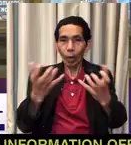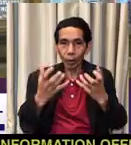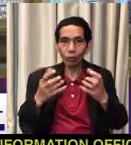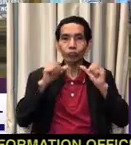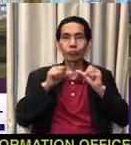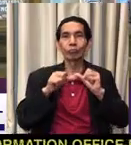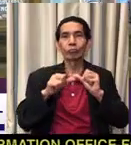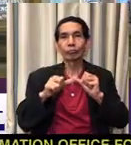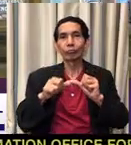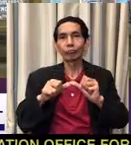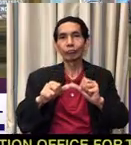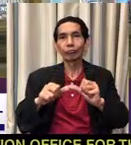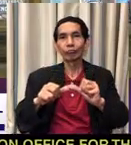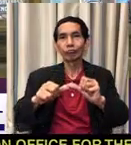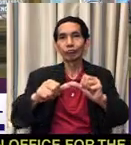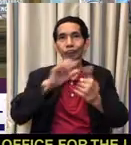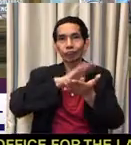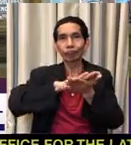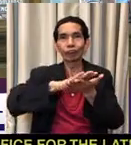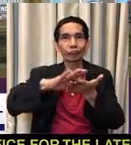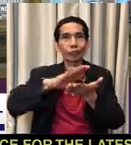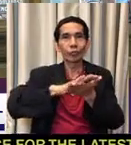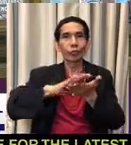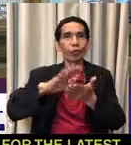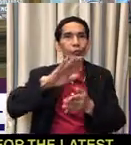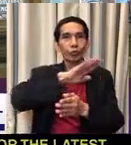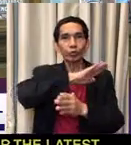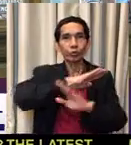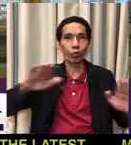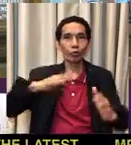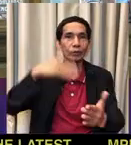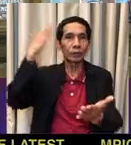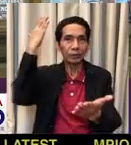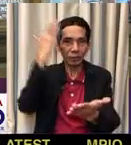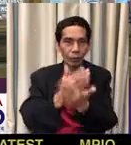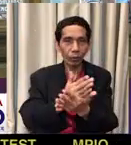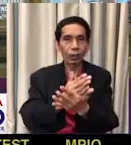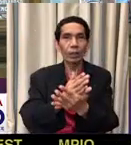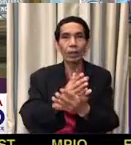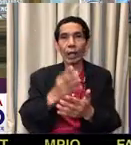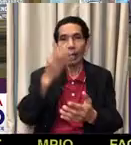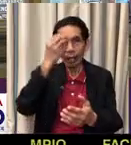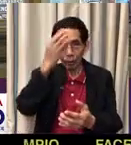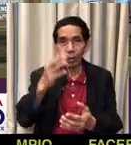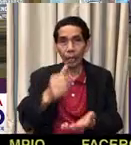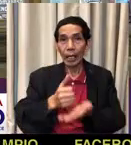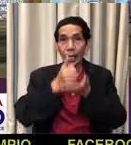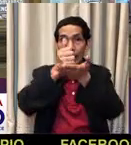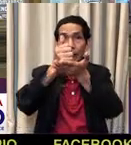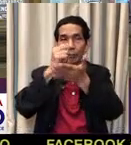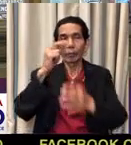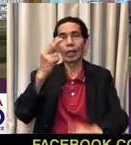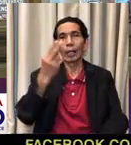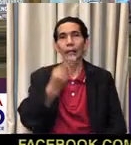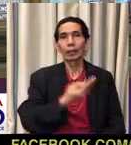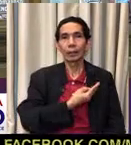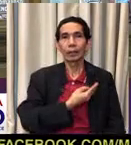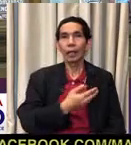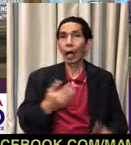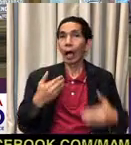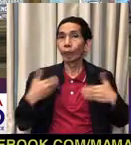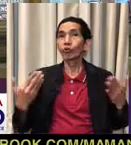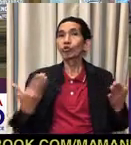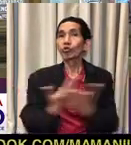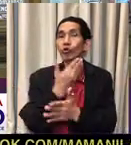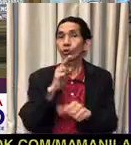1-2 sawa. Hindi po kami titigil. Kaya lagi kong panawagan, tulungan nyo na kami. Ayan, may bago